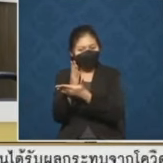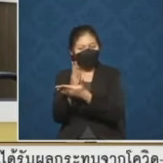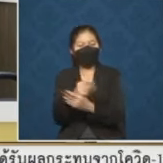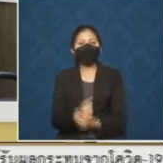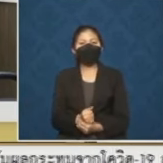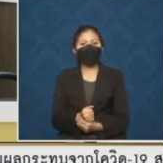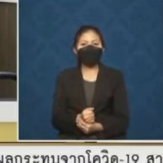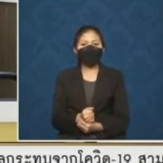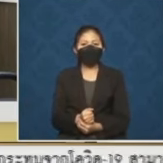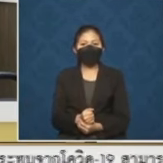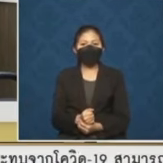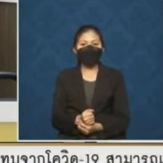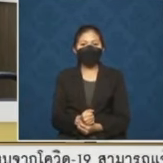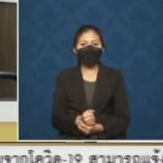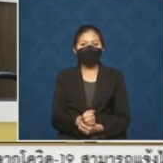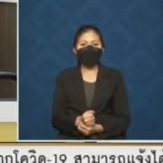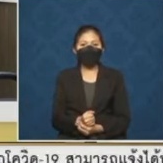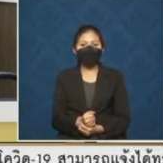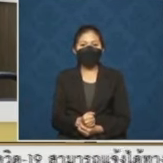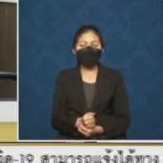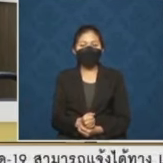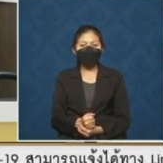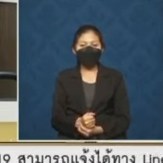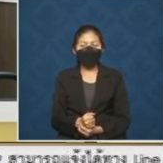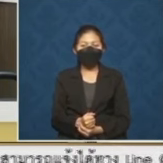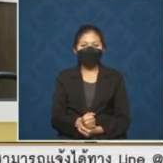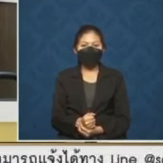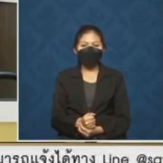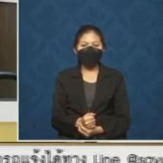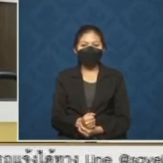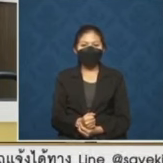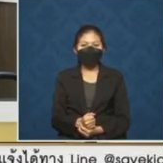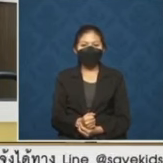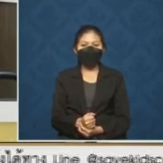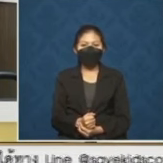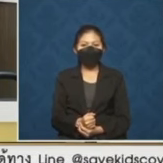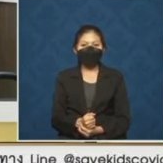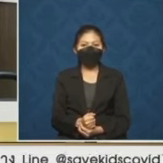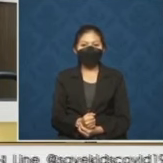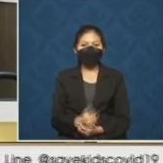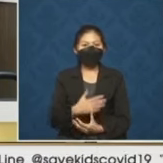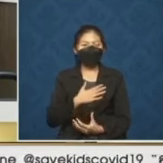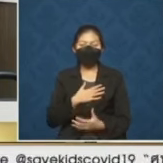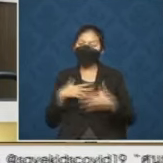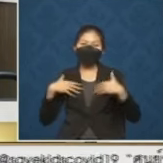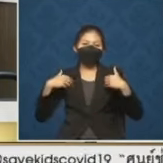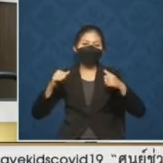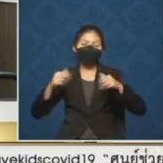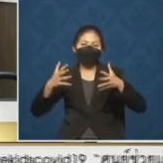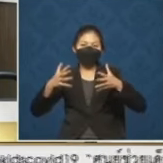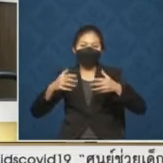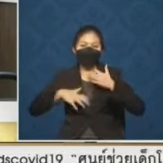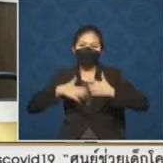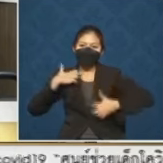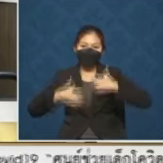เศรษฐกิจใหม่เขาไม่ขับ เขาไม่ขับ เพราะว่าเขารู้ว่าถ้าขับไปแล้วจะไปอยู่กับฝ่ายค้าน ค่ะ เขาก็เลยอ้าวอยู่อย่างนี้แหละ